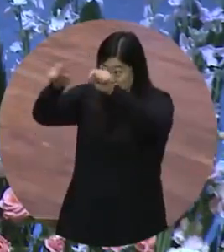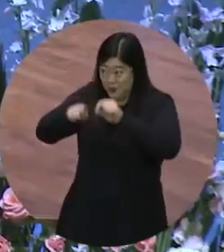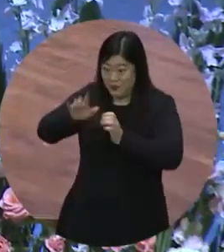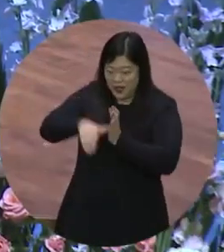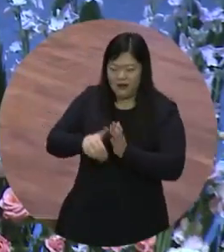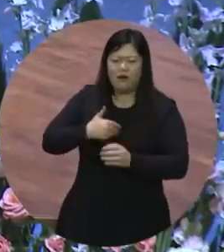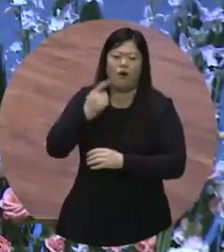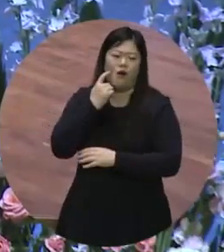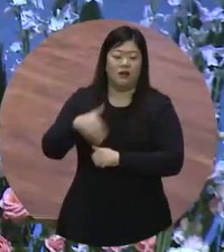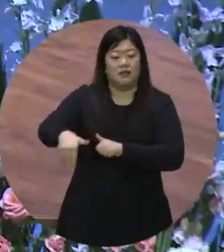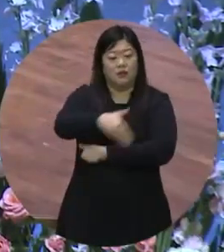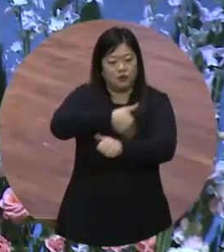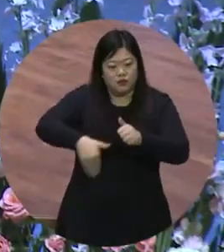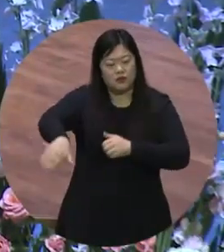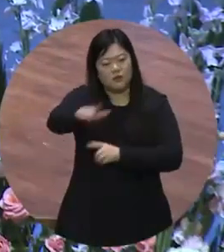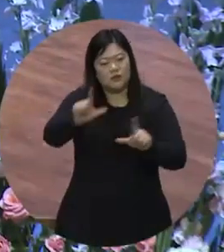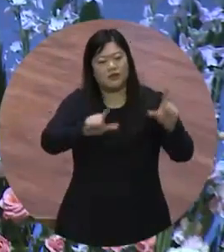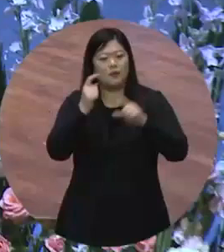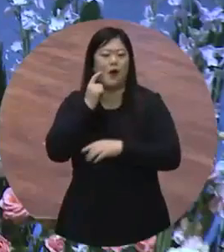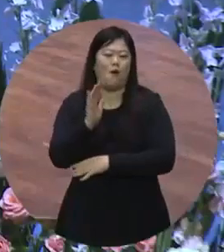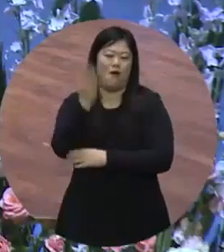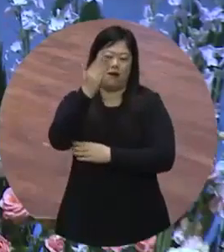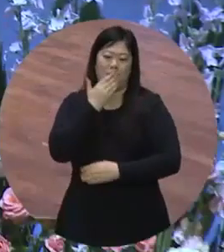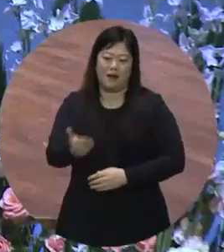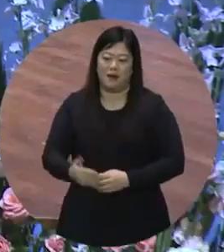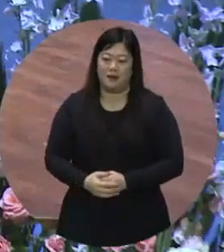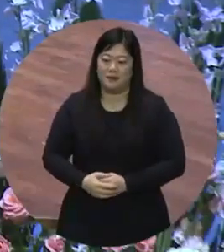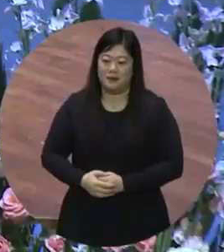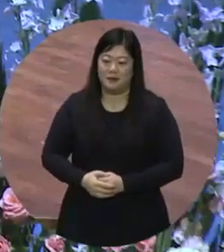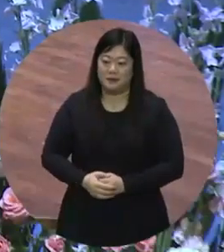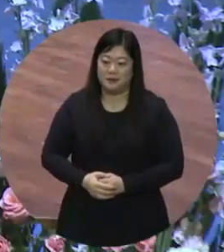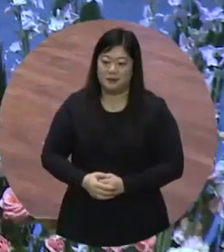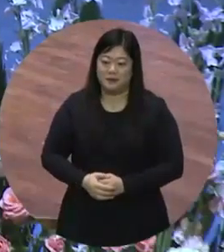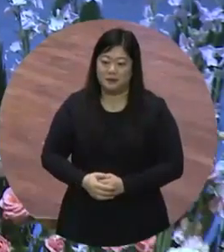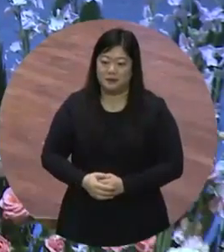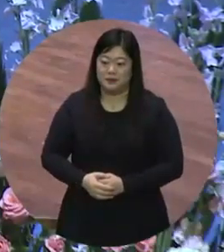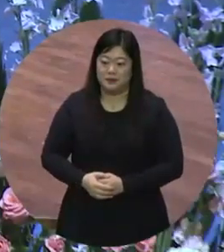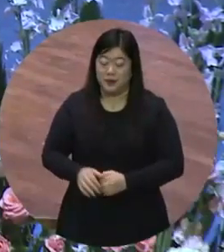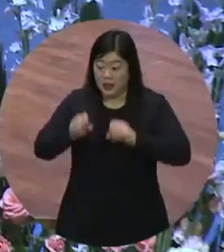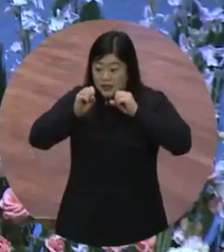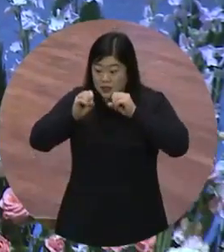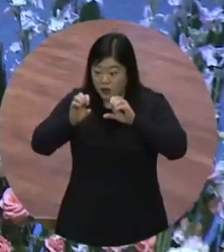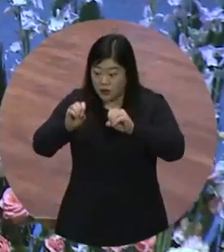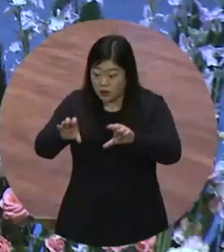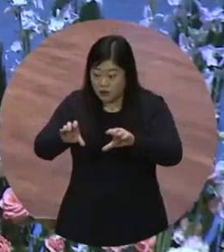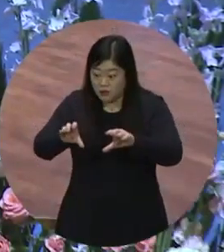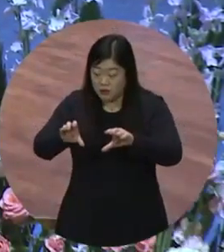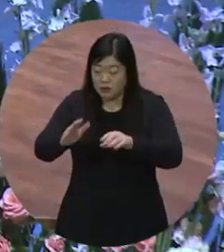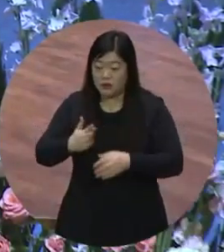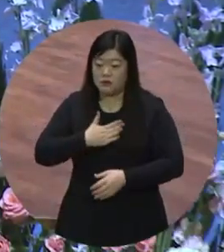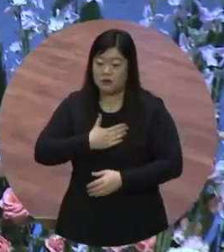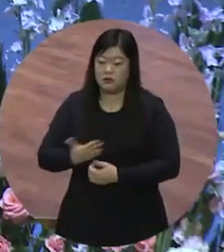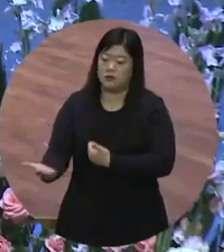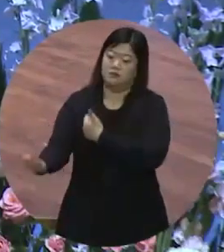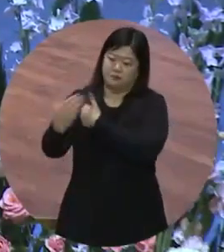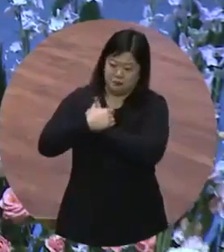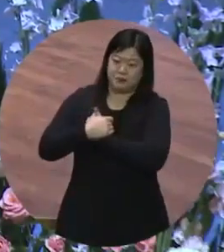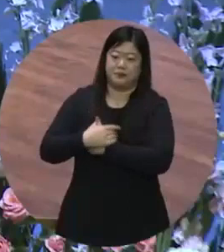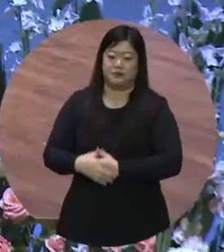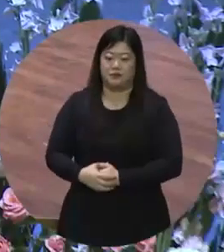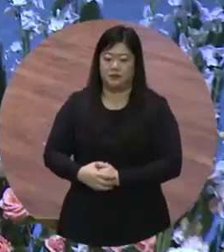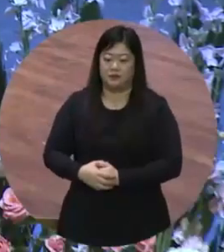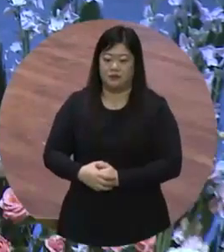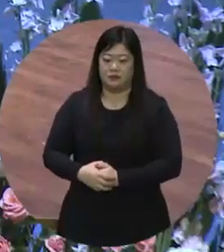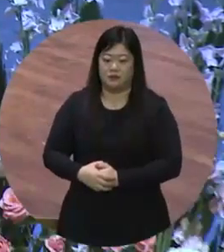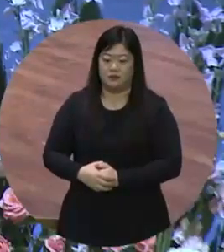그것이 우리가 이 구원받은 자의 이 땅에 살면서 해야 될 사명이 예수님을 따라가시기 바랍니다.